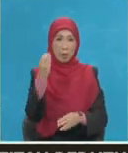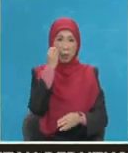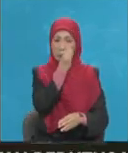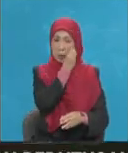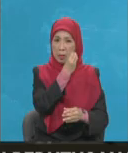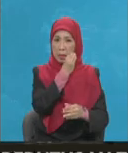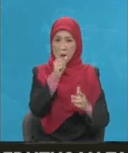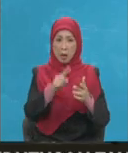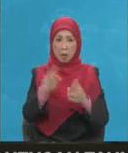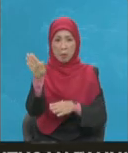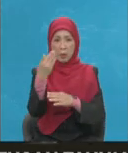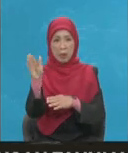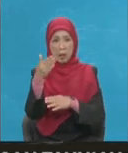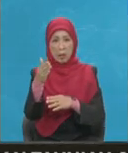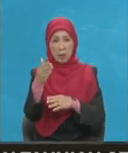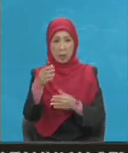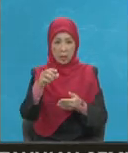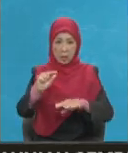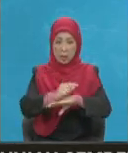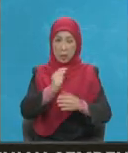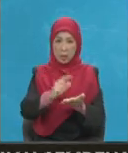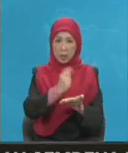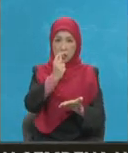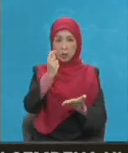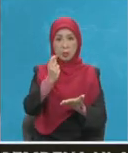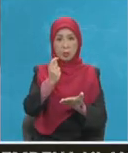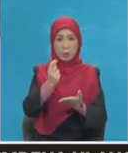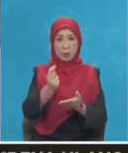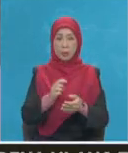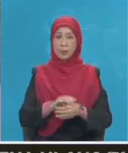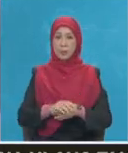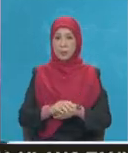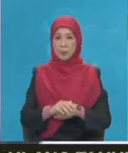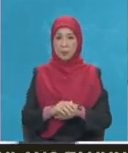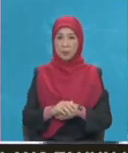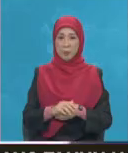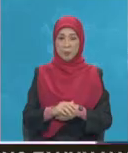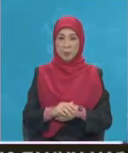manggar, bendera pisang, sapu tangan berwarna-warni, selindang dan pom-pom.